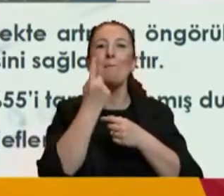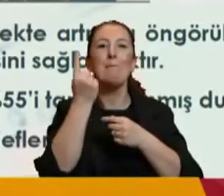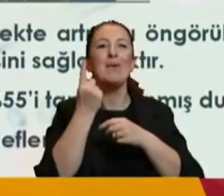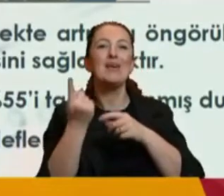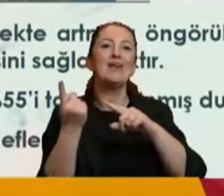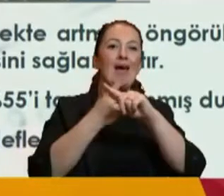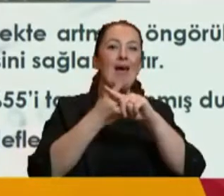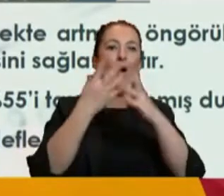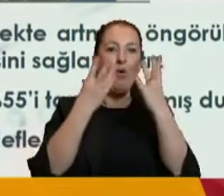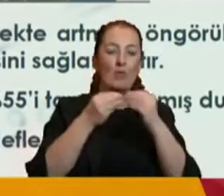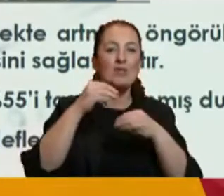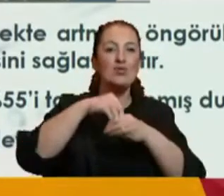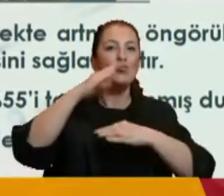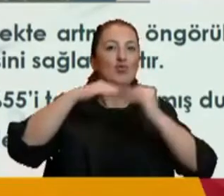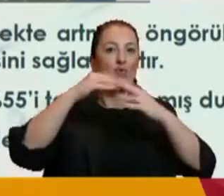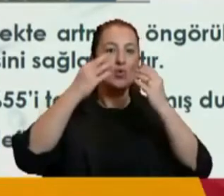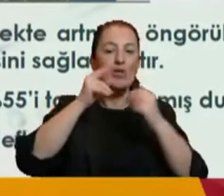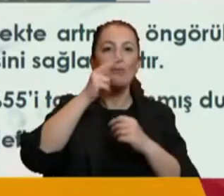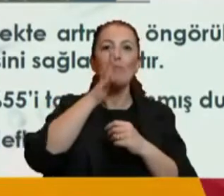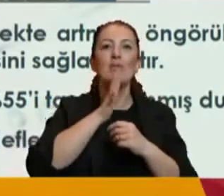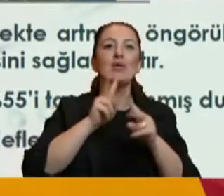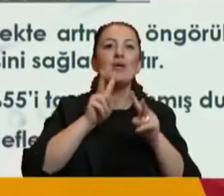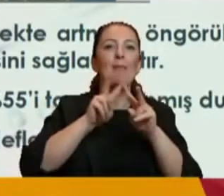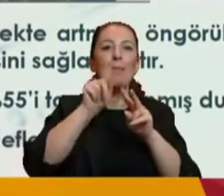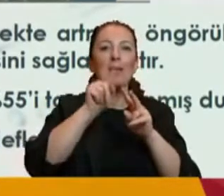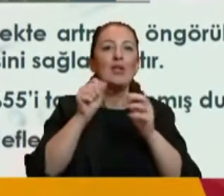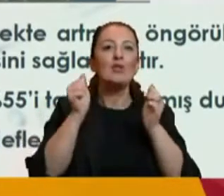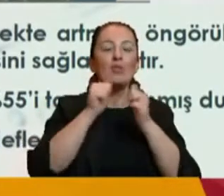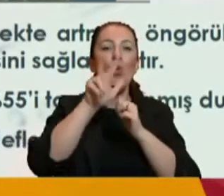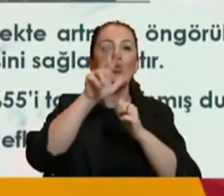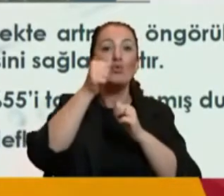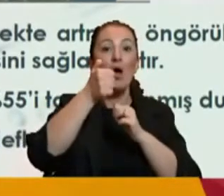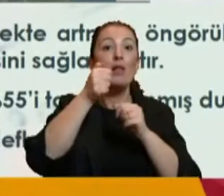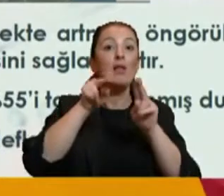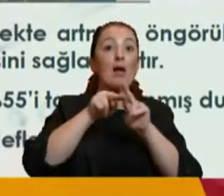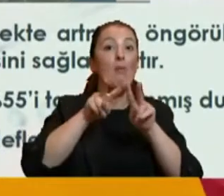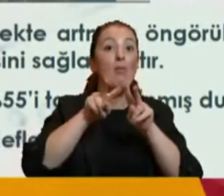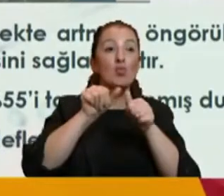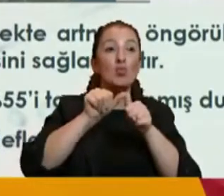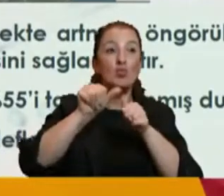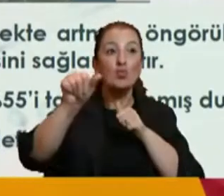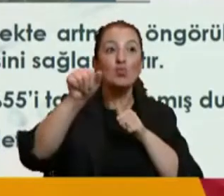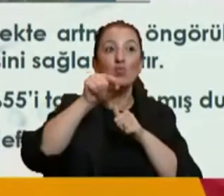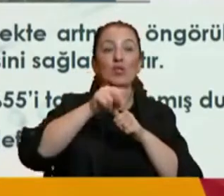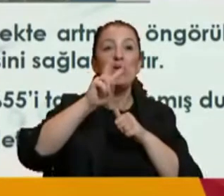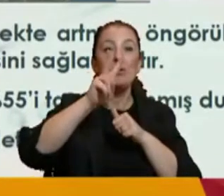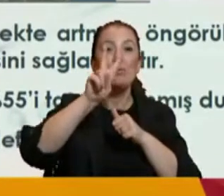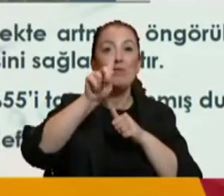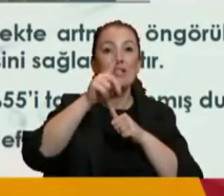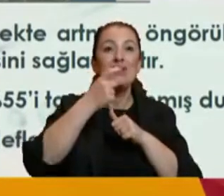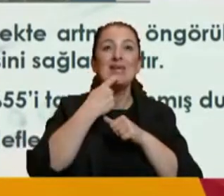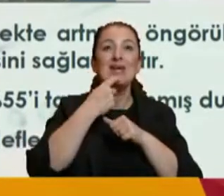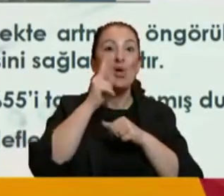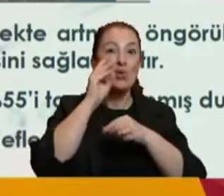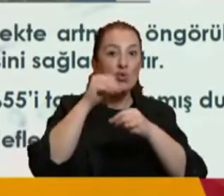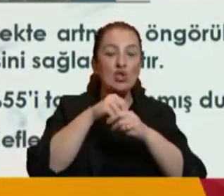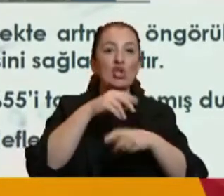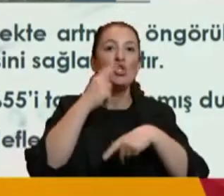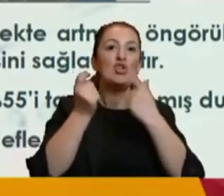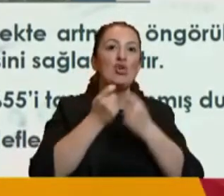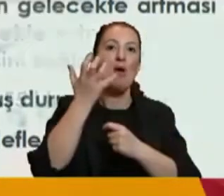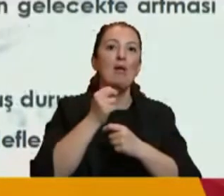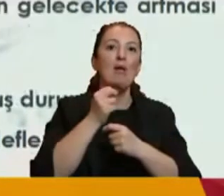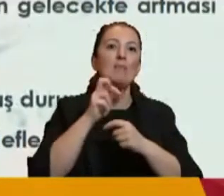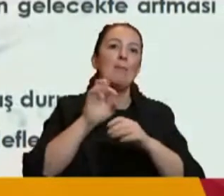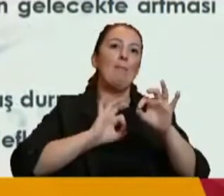2500 lira test çapında ve 36 kilometre uzunluğunda bunun da 2021 yılı sonunda işletmeye alınması